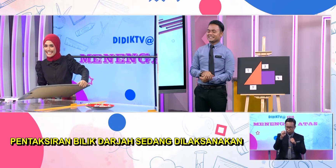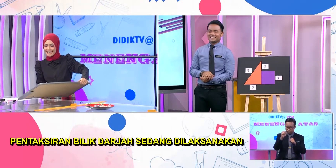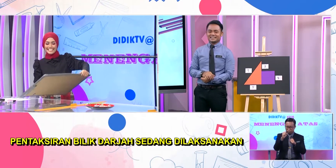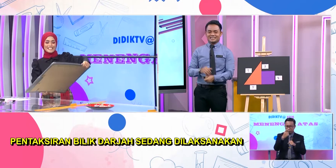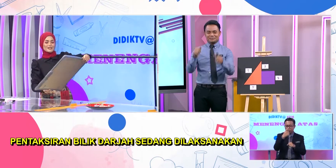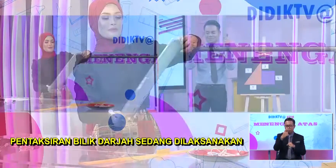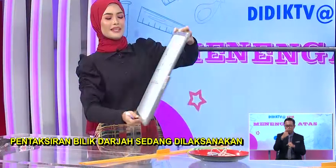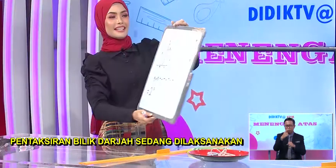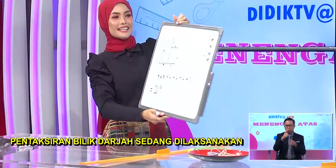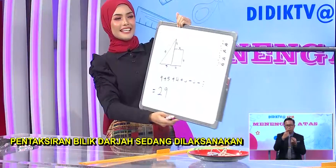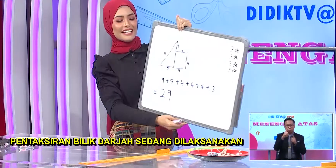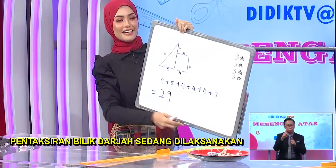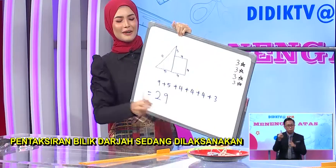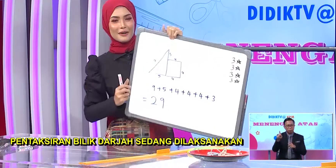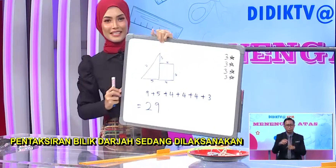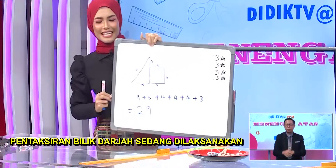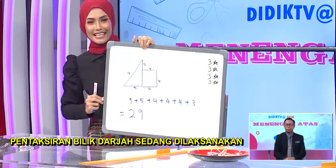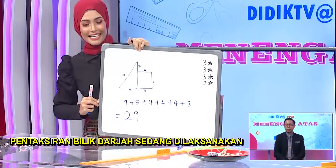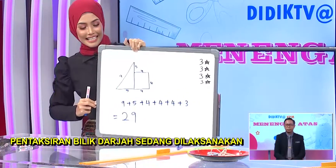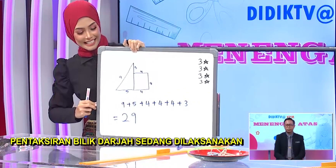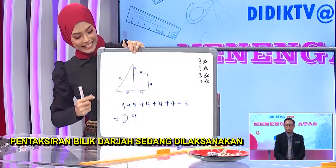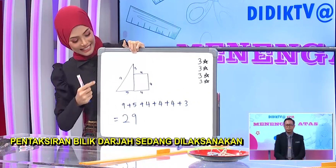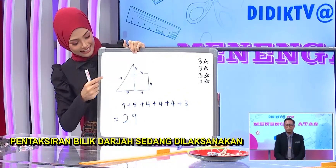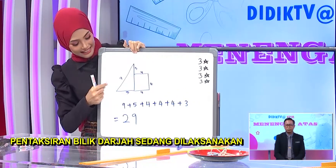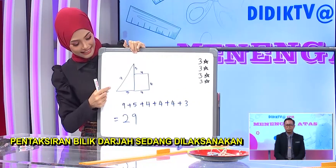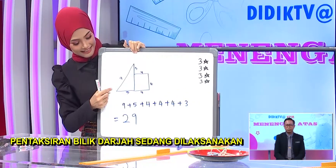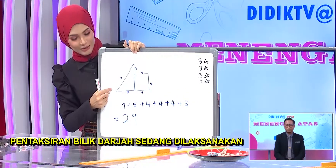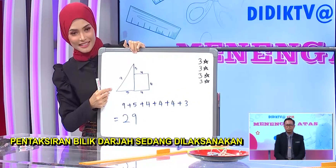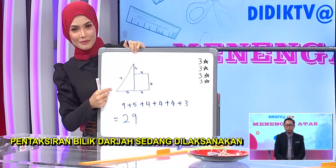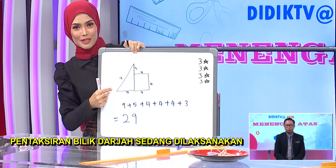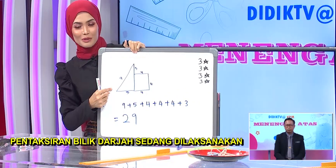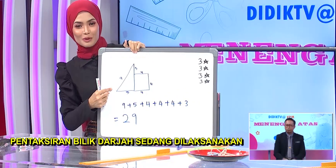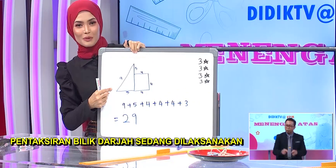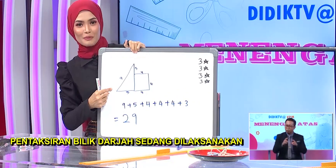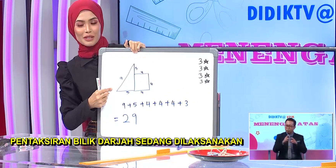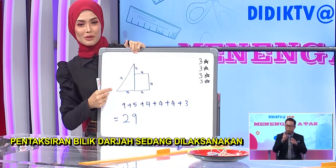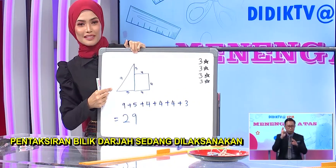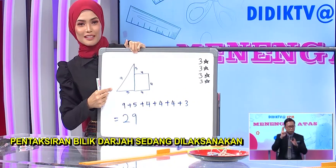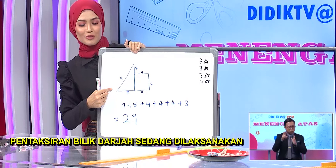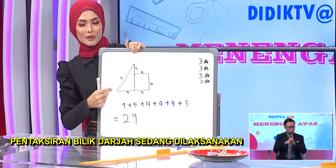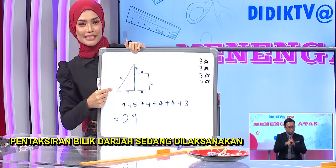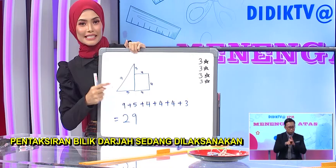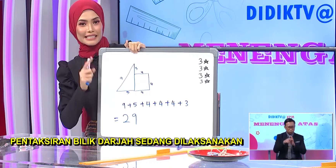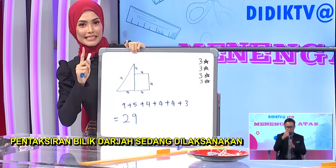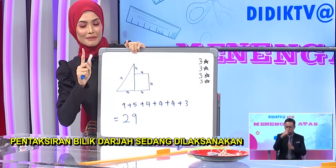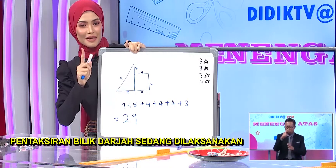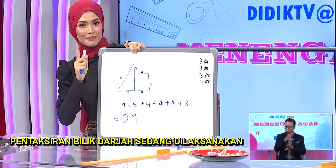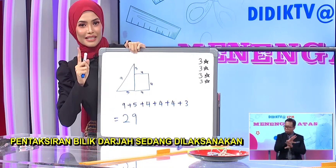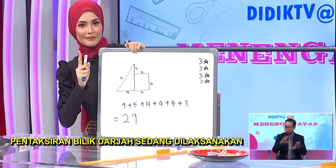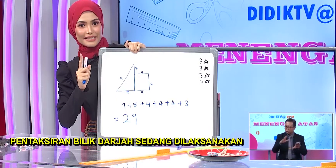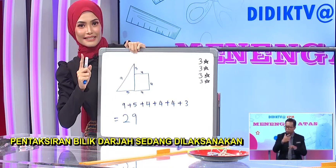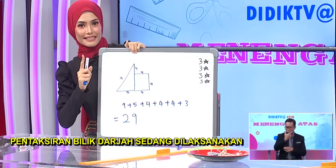masing-masing joka joka joka joka ini Raja Yani saduki semula untuk membantu Nisa supaya tidak